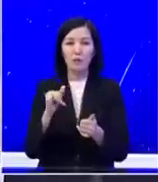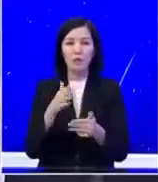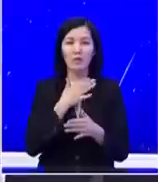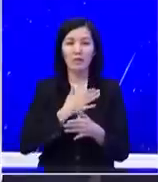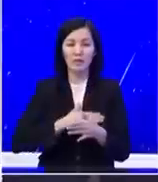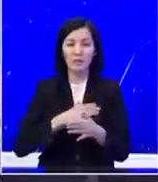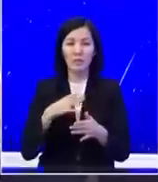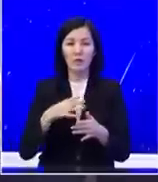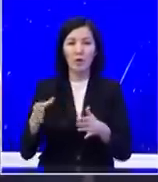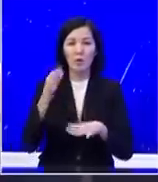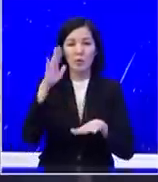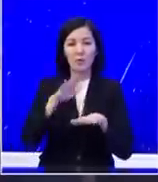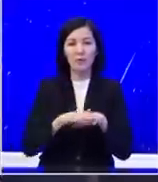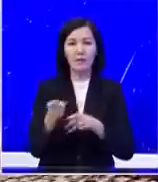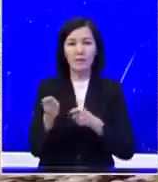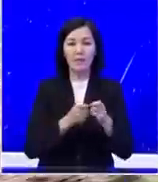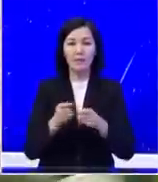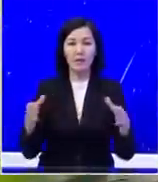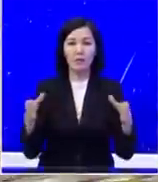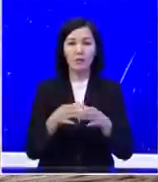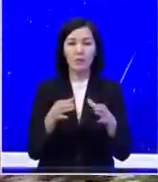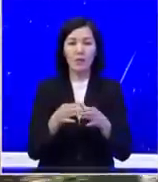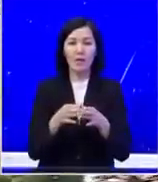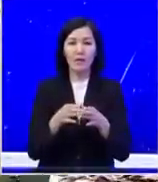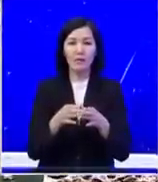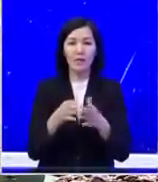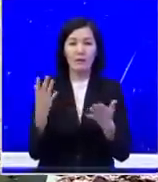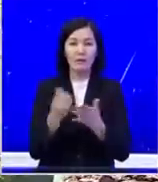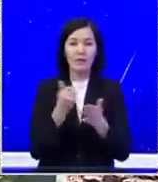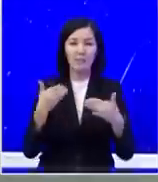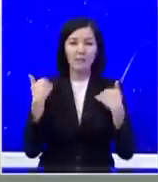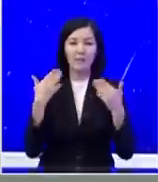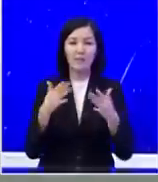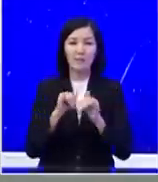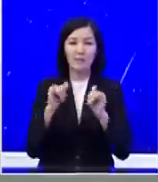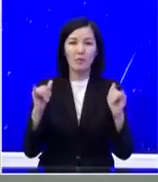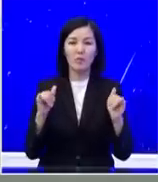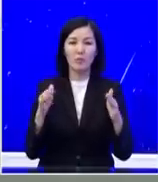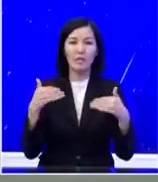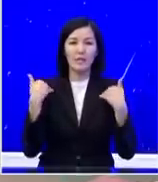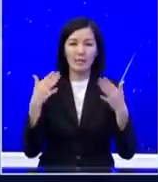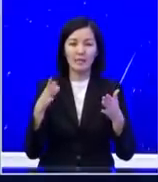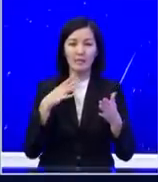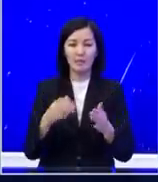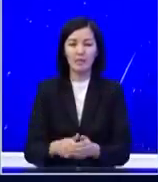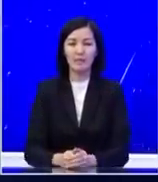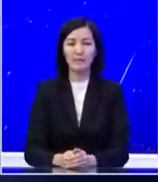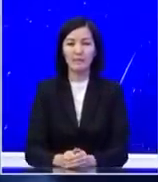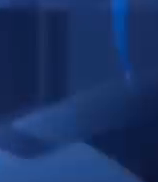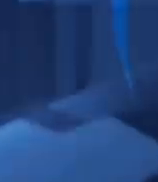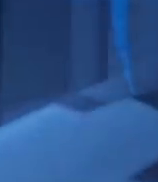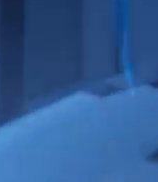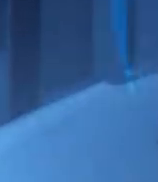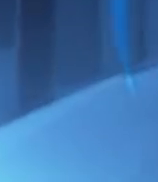риза болды. Амандыққа басулы бастаған облыс атқамінерлеріне табыс тілеп, өңір өркендеуіне тілектестік білдірді. Жайзыра Исаева,